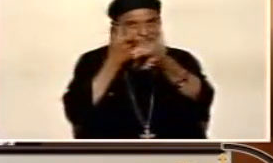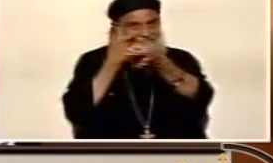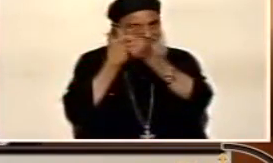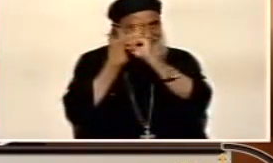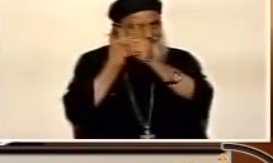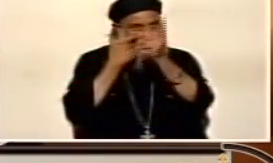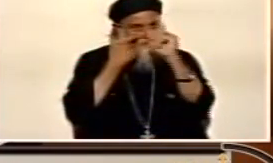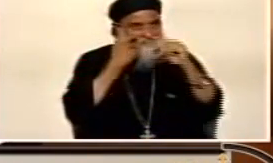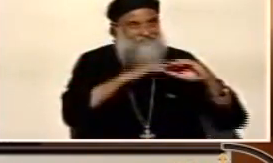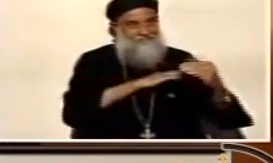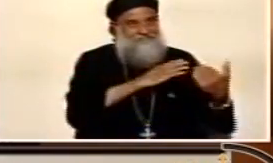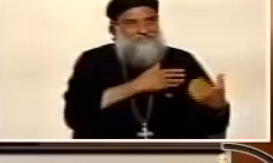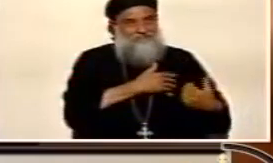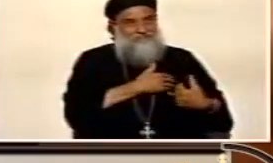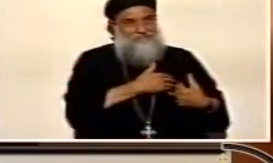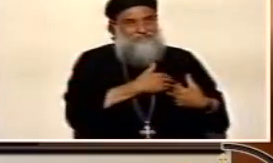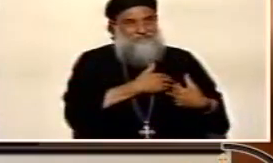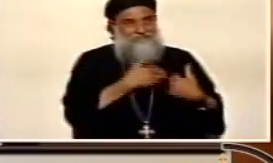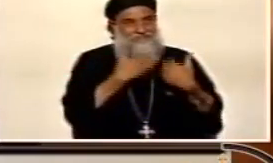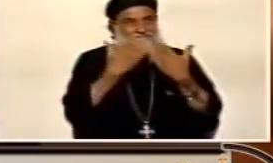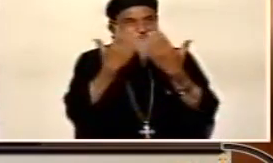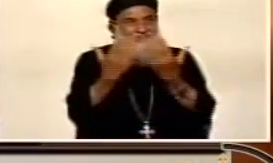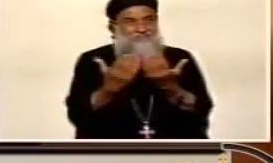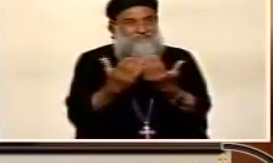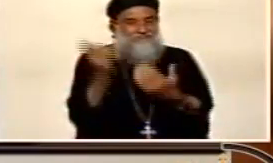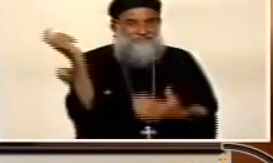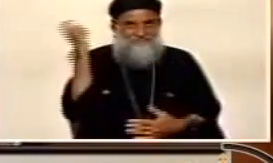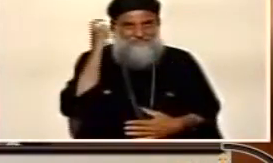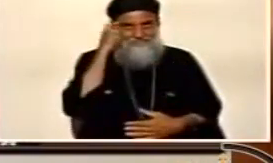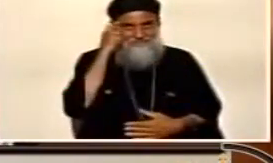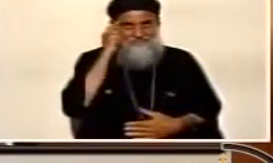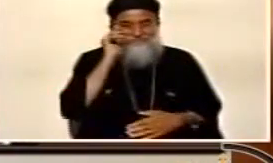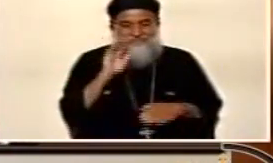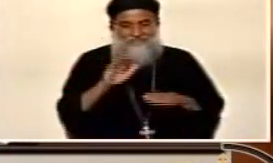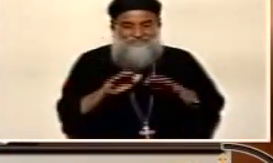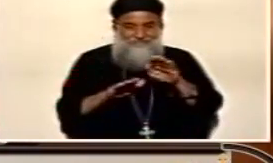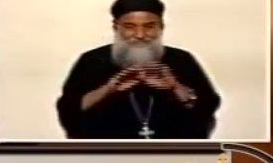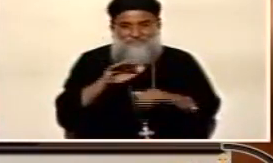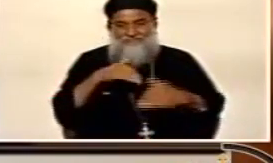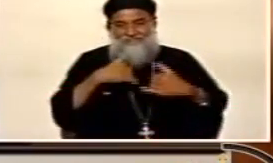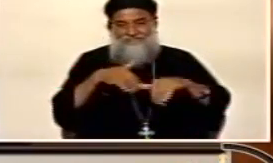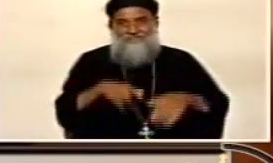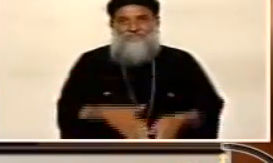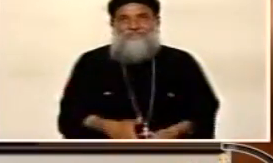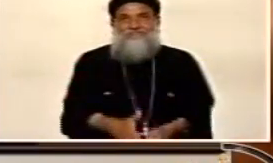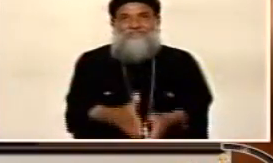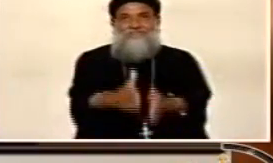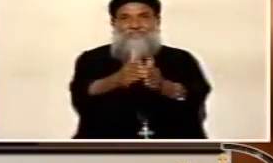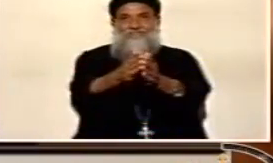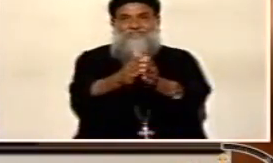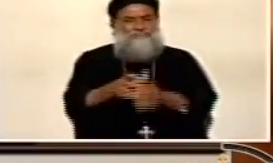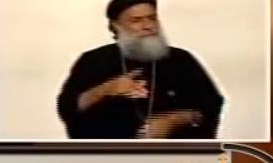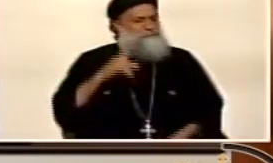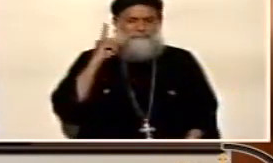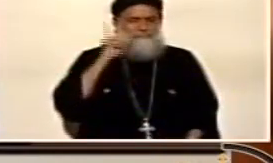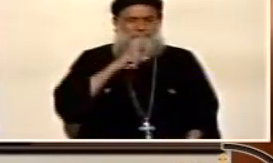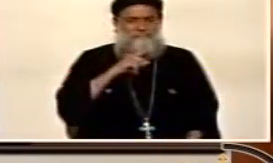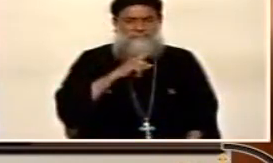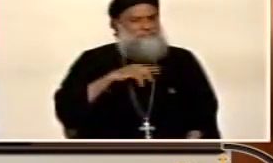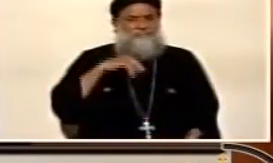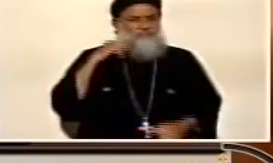يؤمن بالسيد المسيح له كل المجد أنه يسير هكذا دون تذمر،